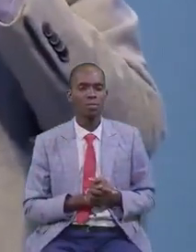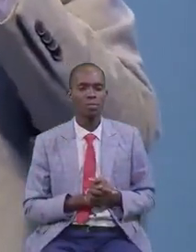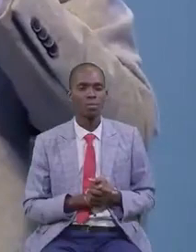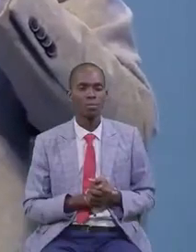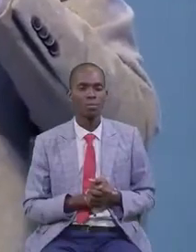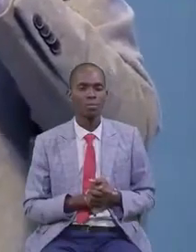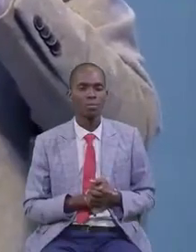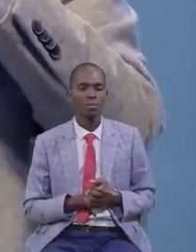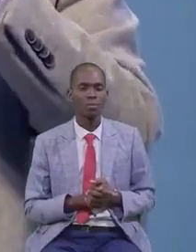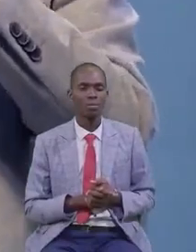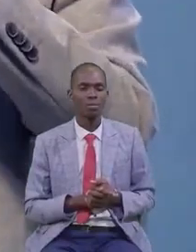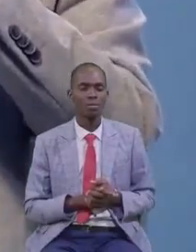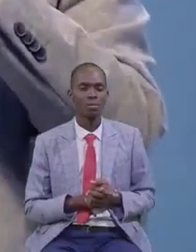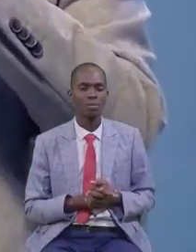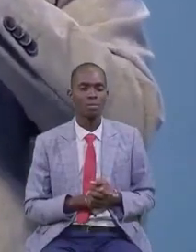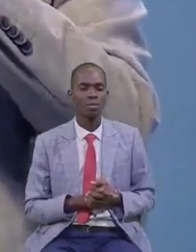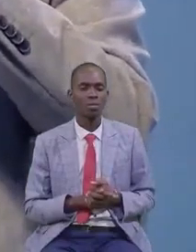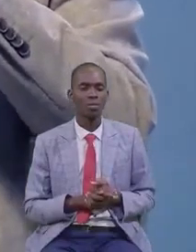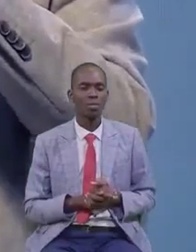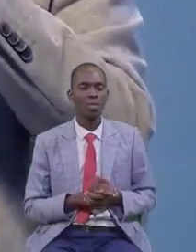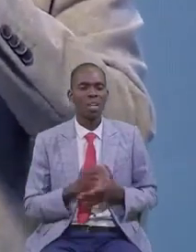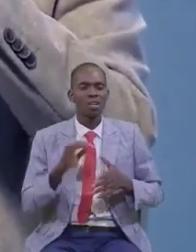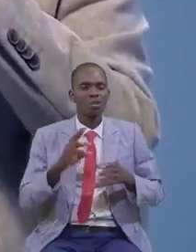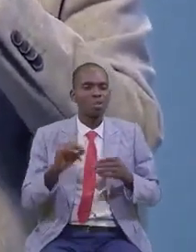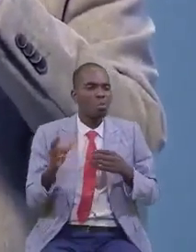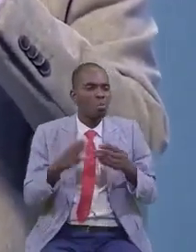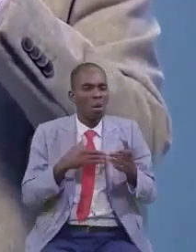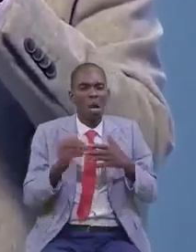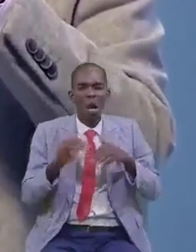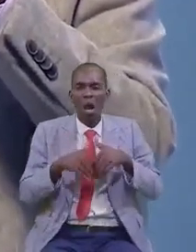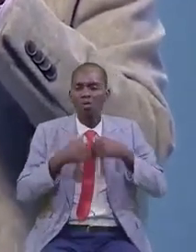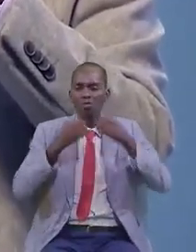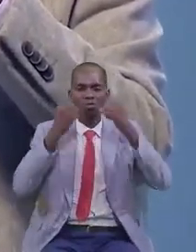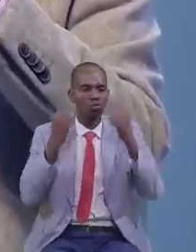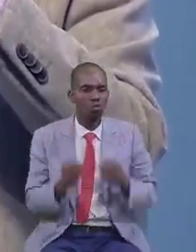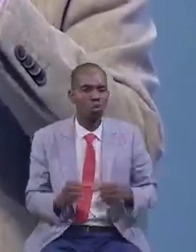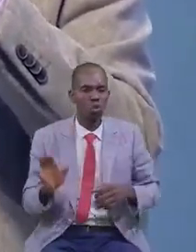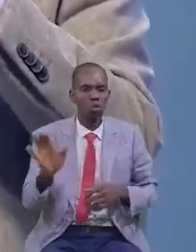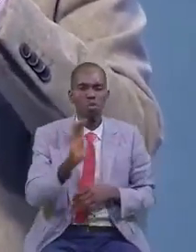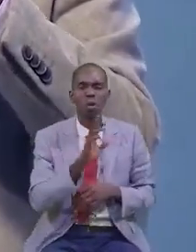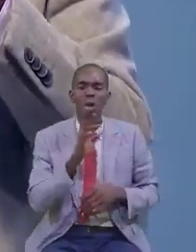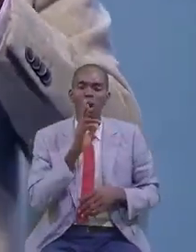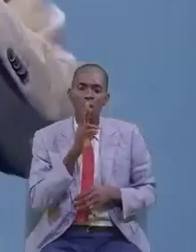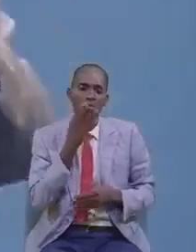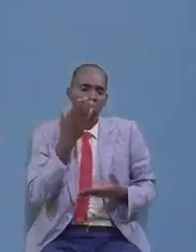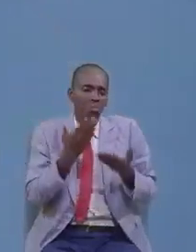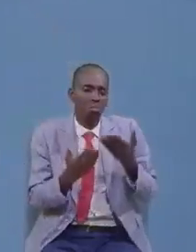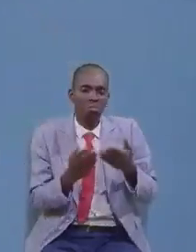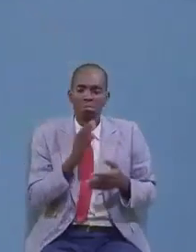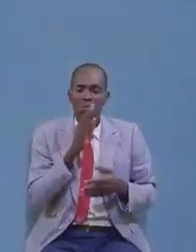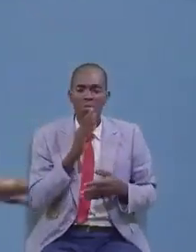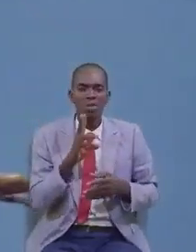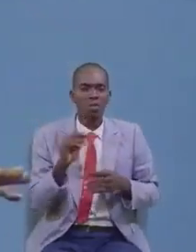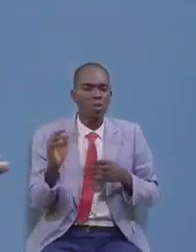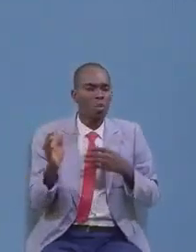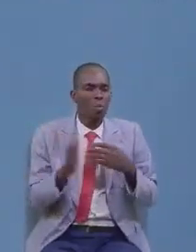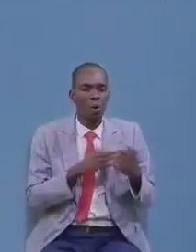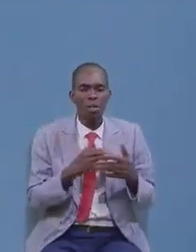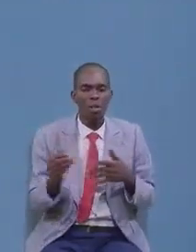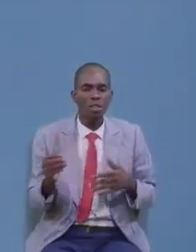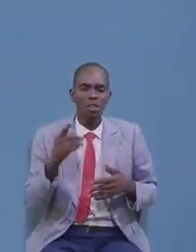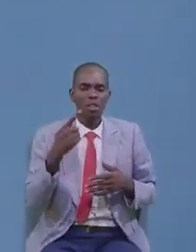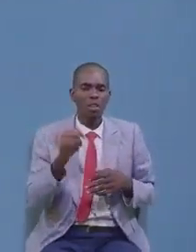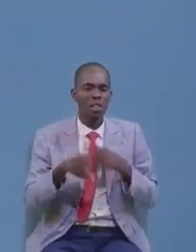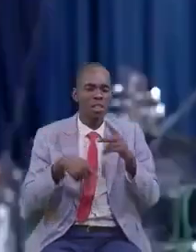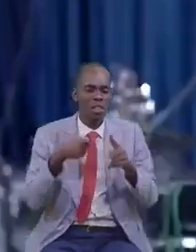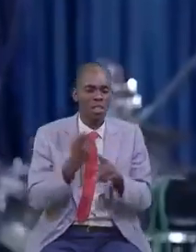వంటి రోగం కలిగి ఉంటే, no matter how strong your hands are. ఆ చేతులు ఎంత గంభీరంగా ఉన్నా, no matter the feet you